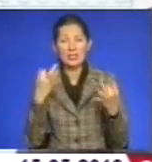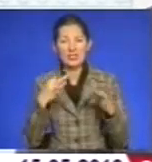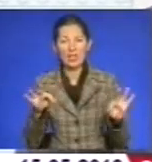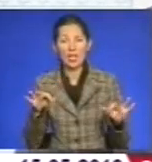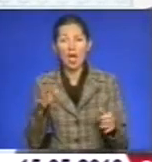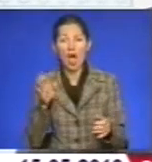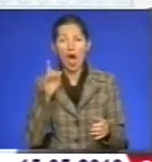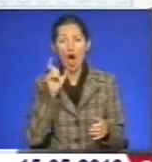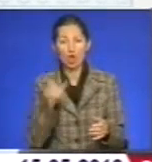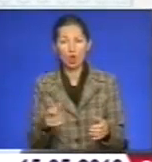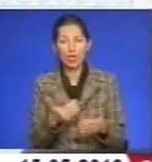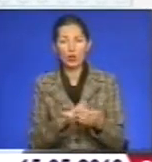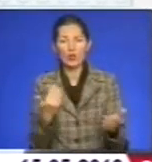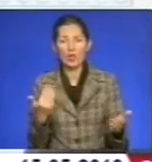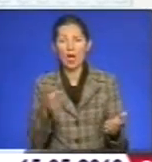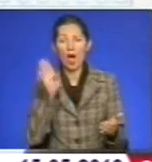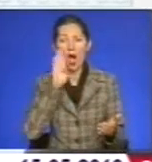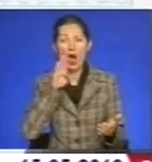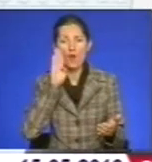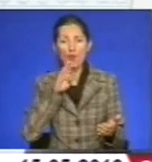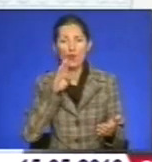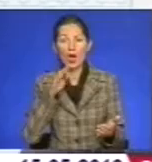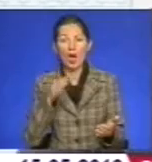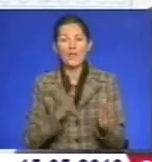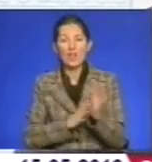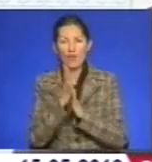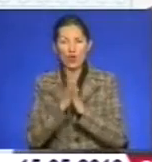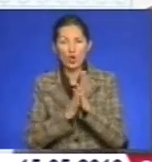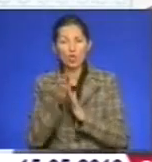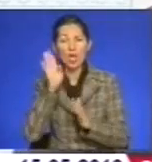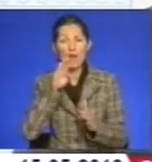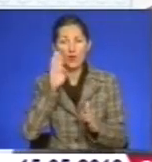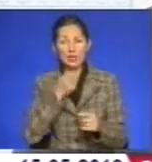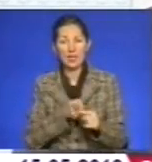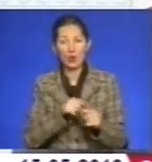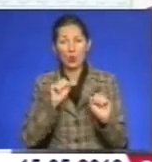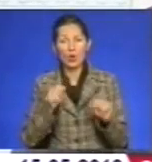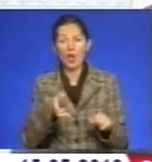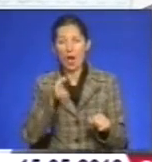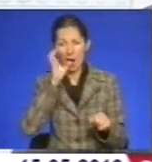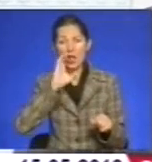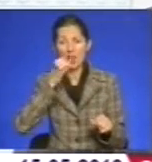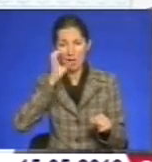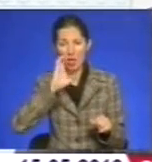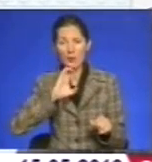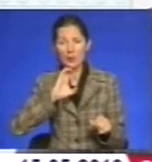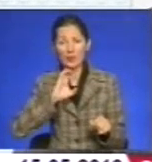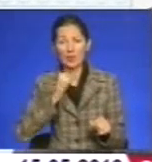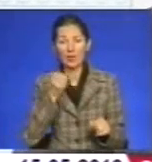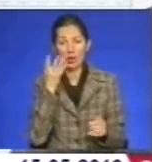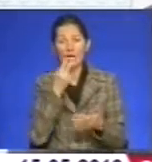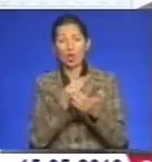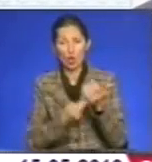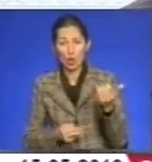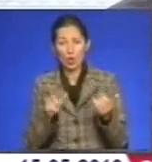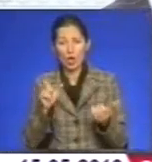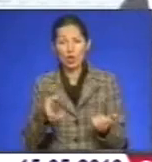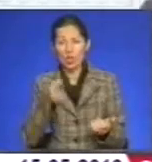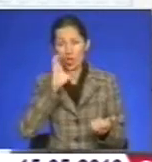людину від водорослей, від води, яку вона могла би, коли тонула